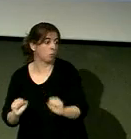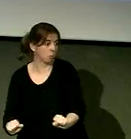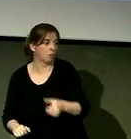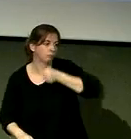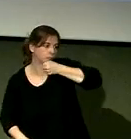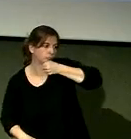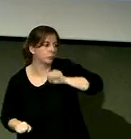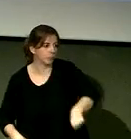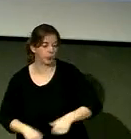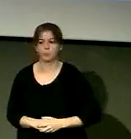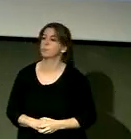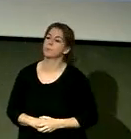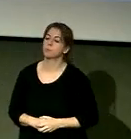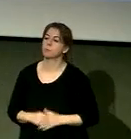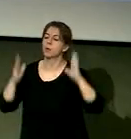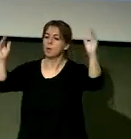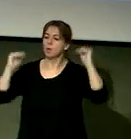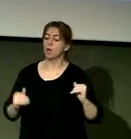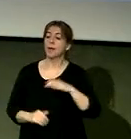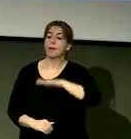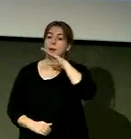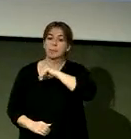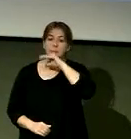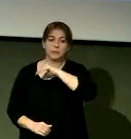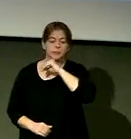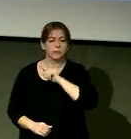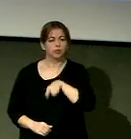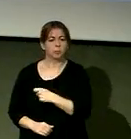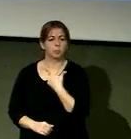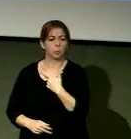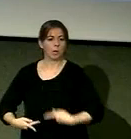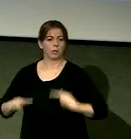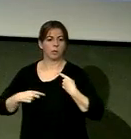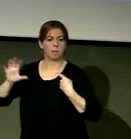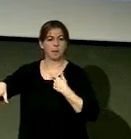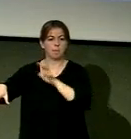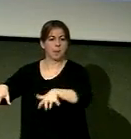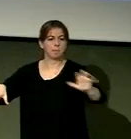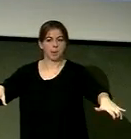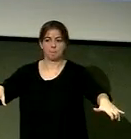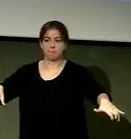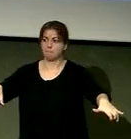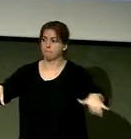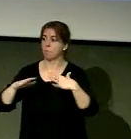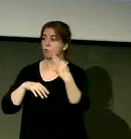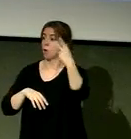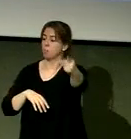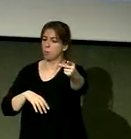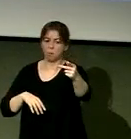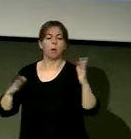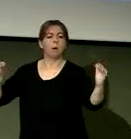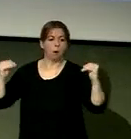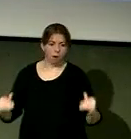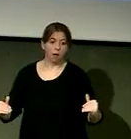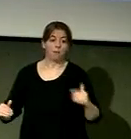micro. Pour l'après-midi, vous avez donc le choix sur 3 ateliers et ensuite 3 autres ateliers. Donc